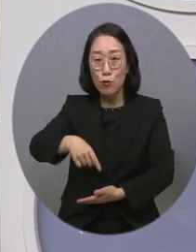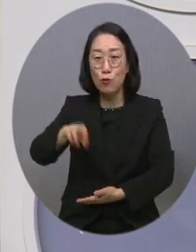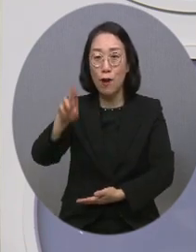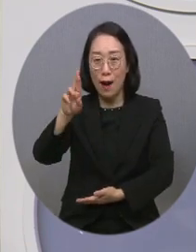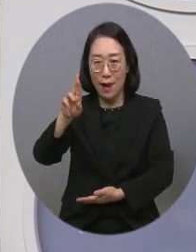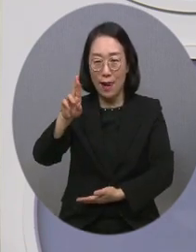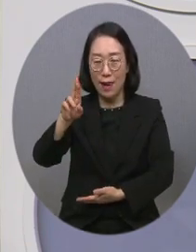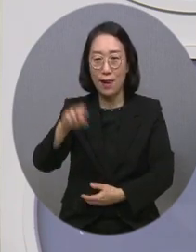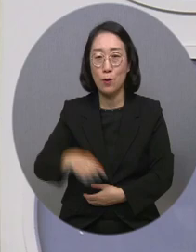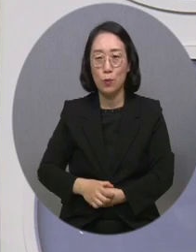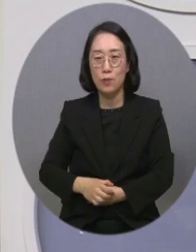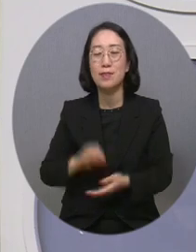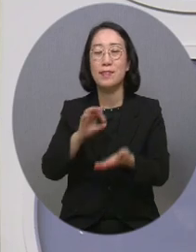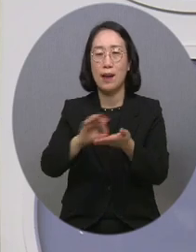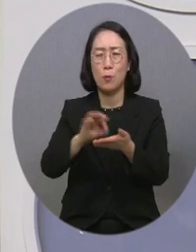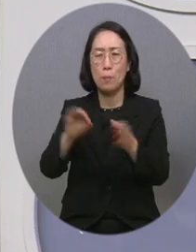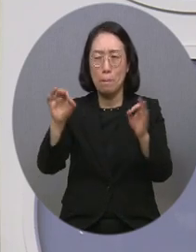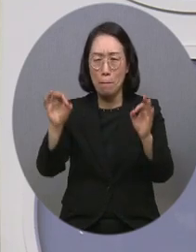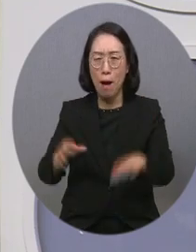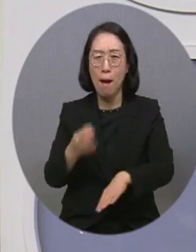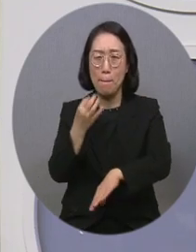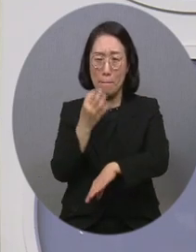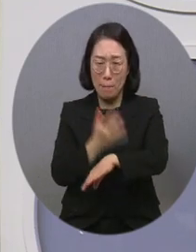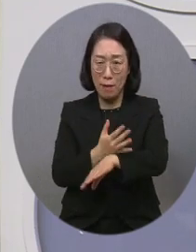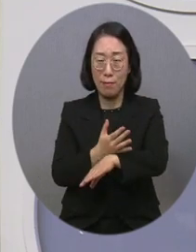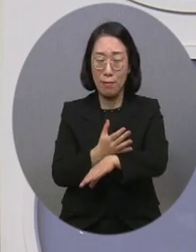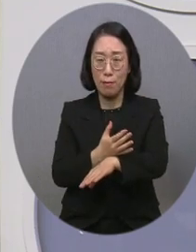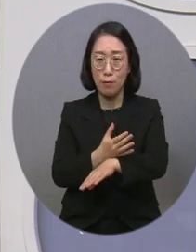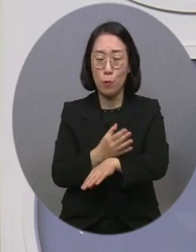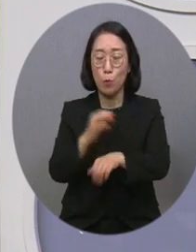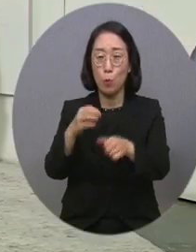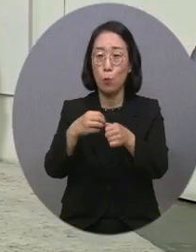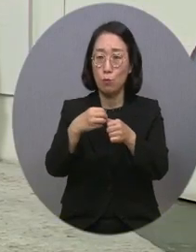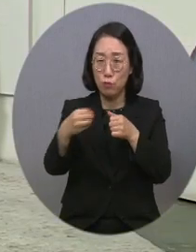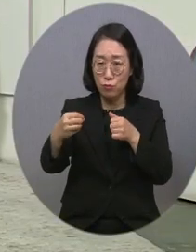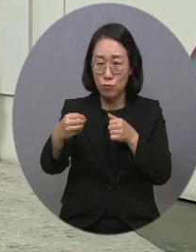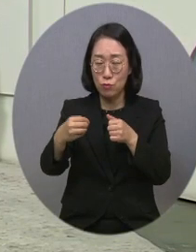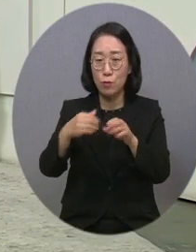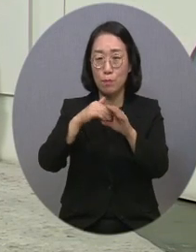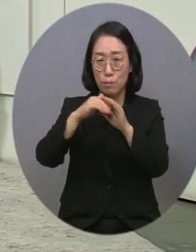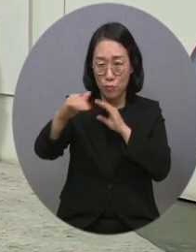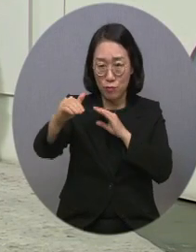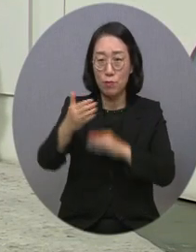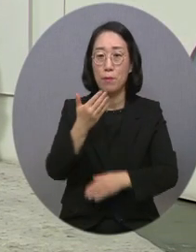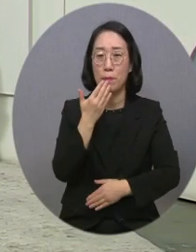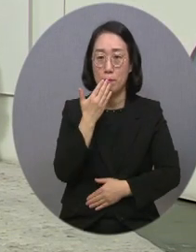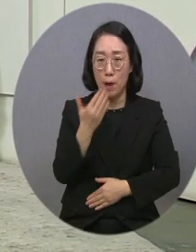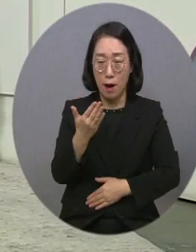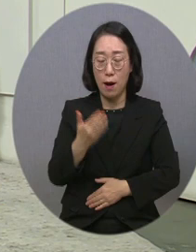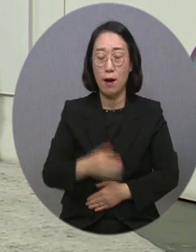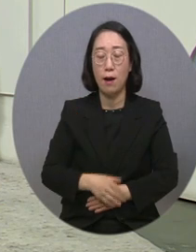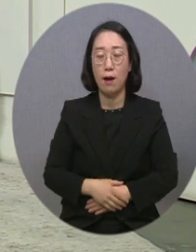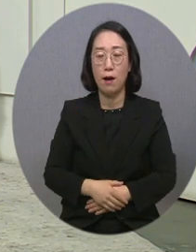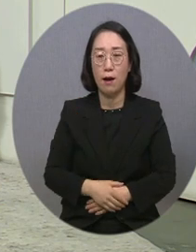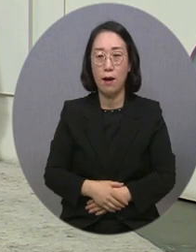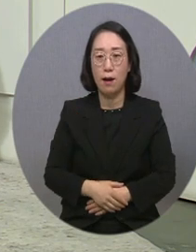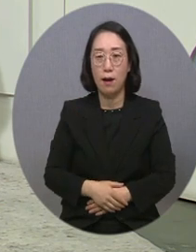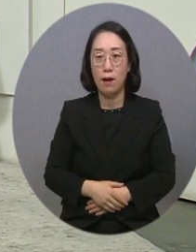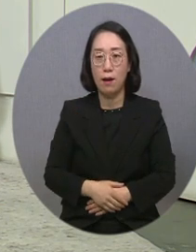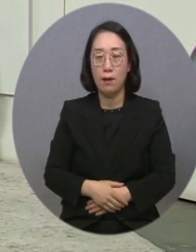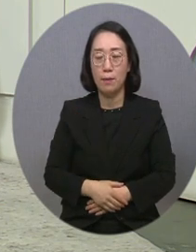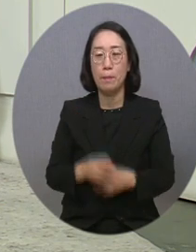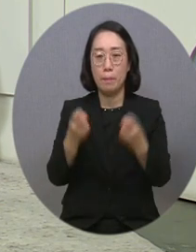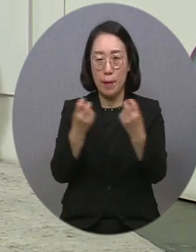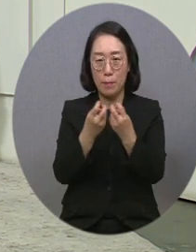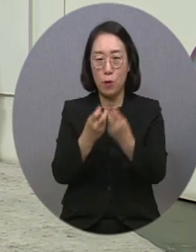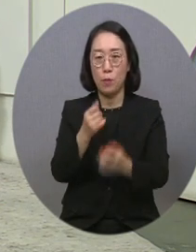할 수 있게 아주 간편하게 그냥 그래서 대면은 QR 이렇게 대면은 바로 그 기부가 이어질 수 있도록 이런